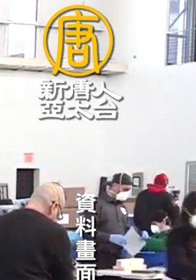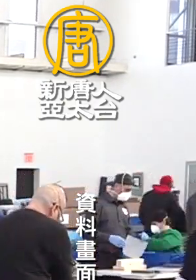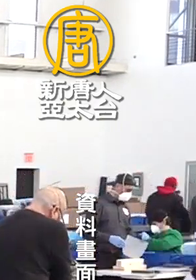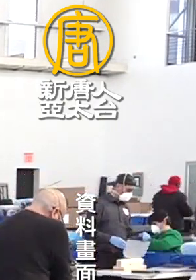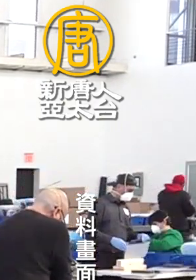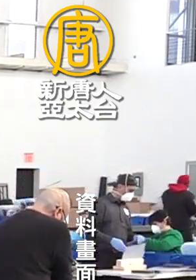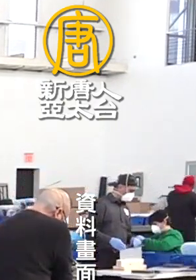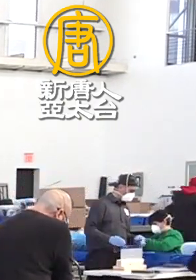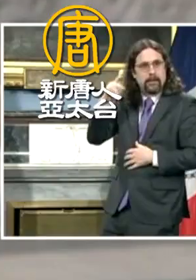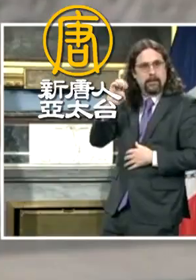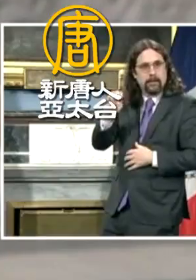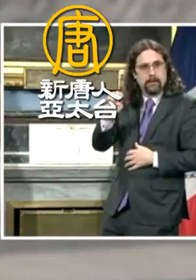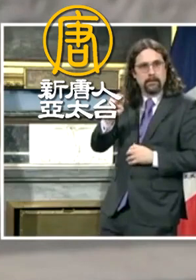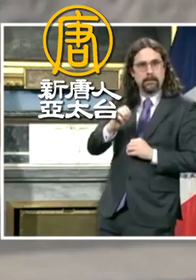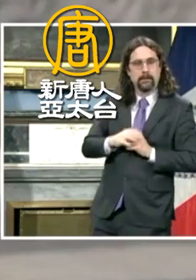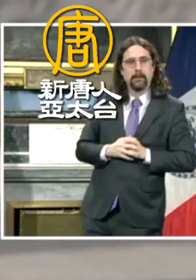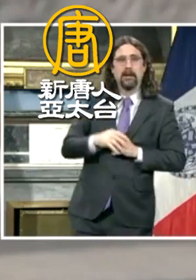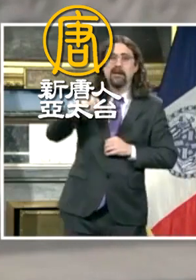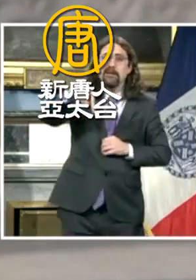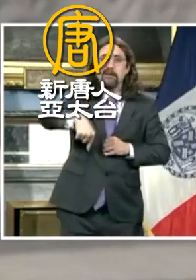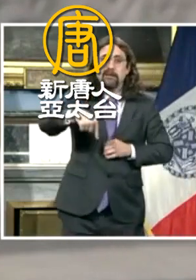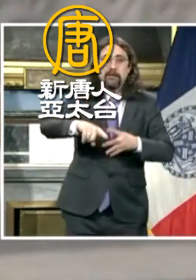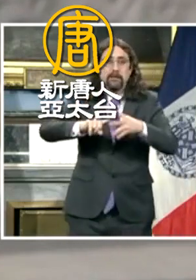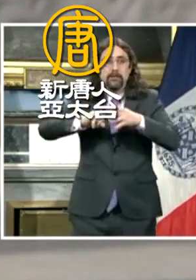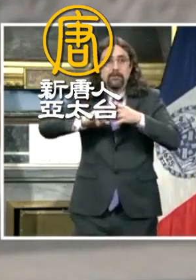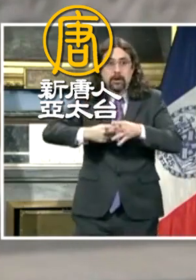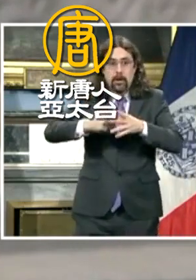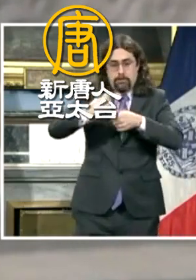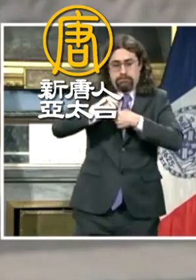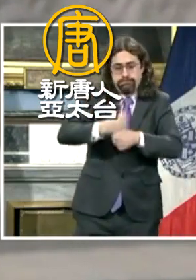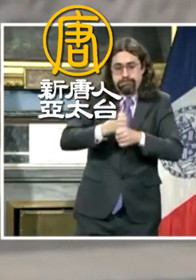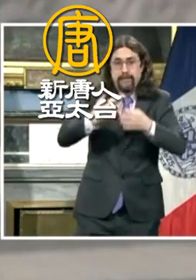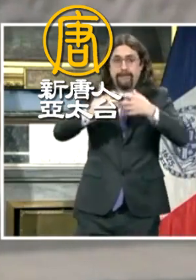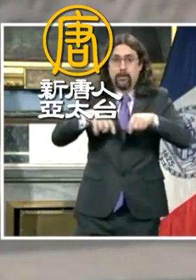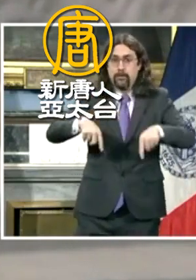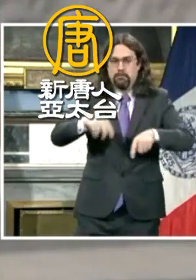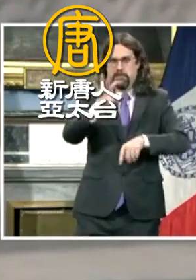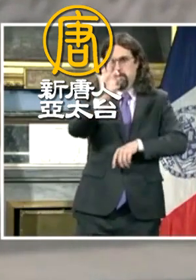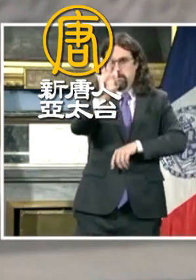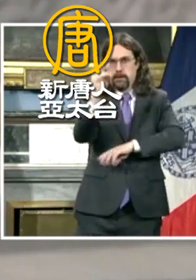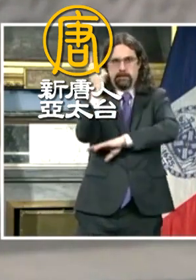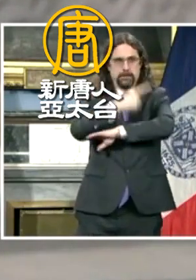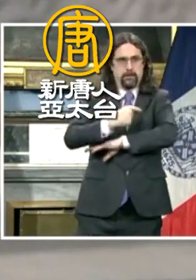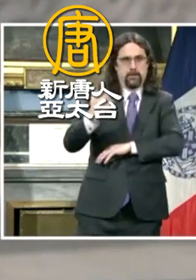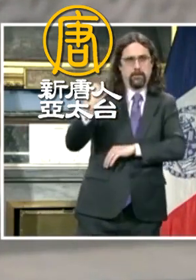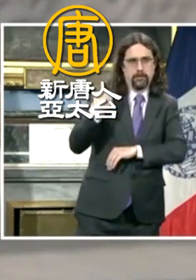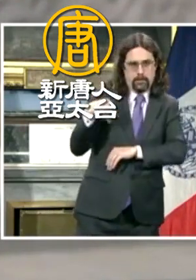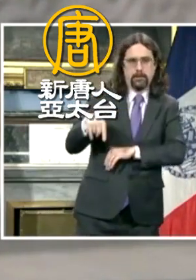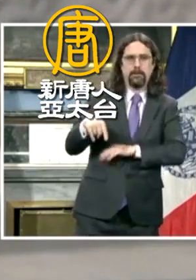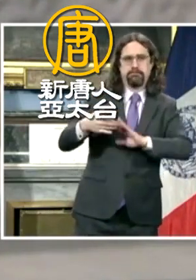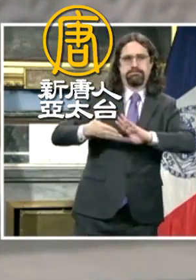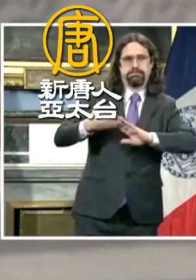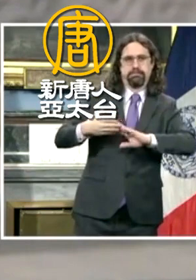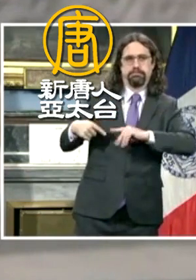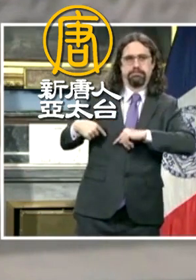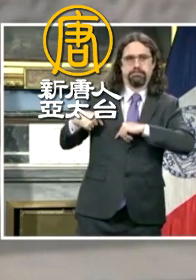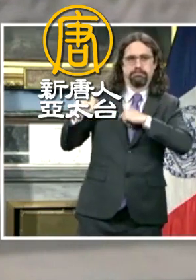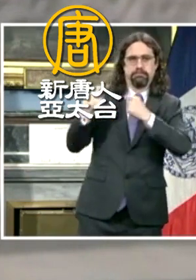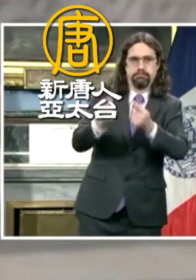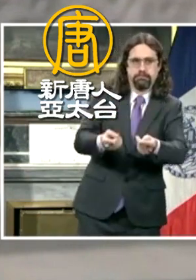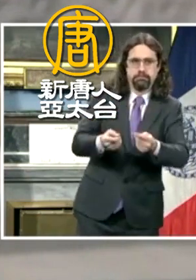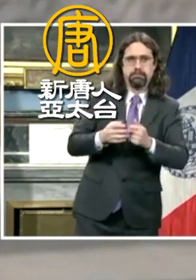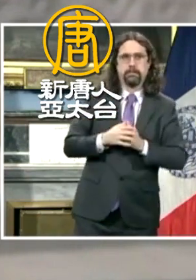等医疗保护用品。 By the end of today, 9,200 surgical gowns will have been created. By the end of the